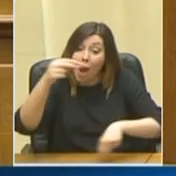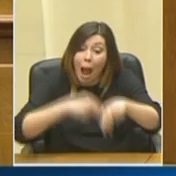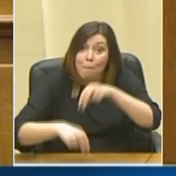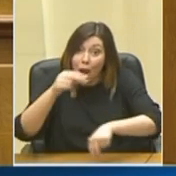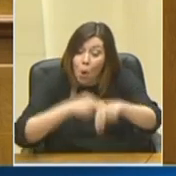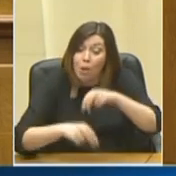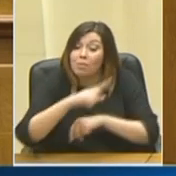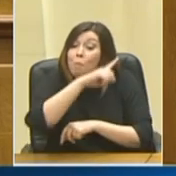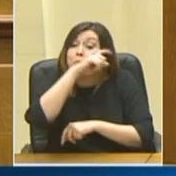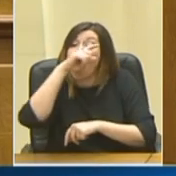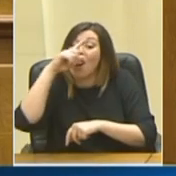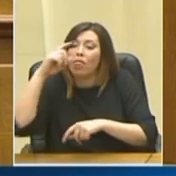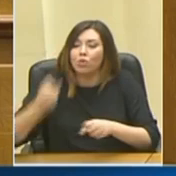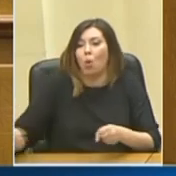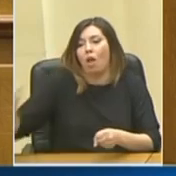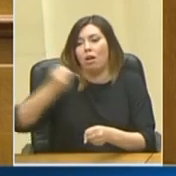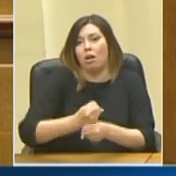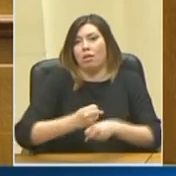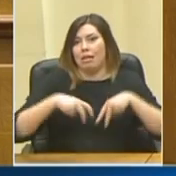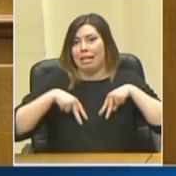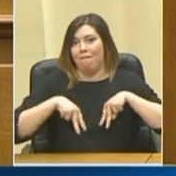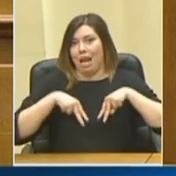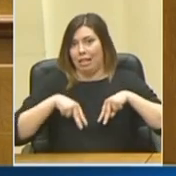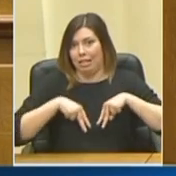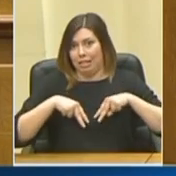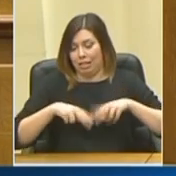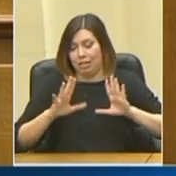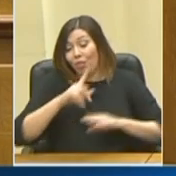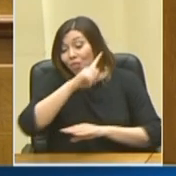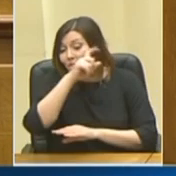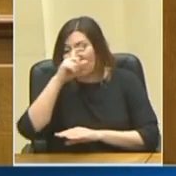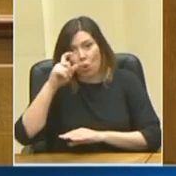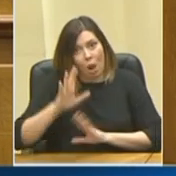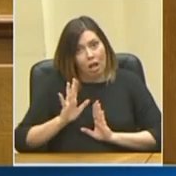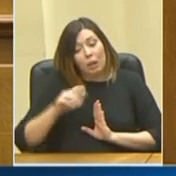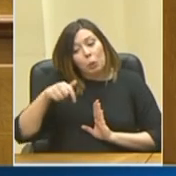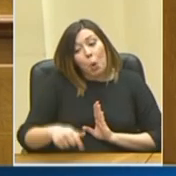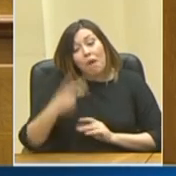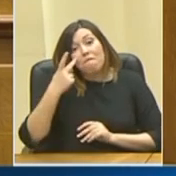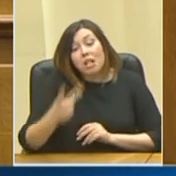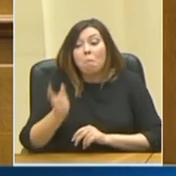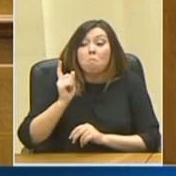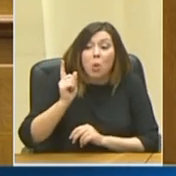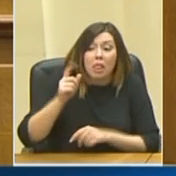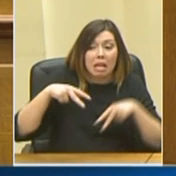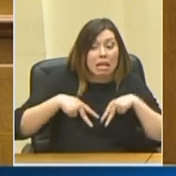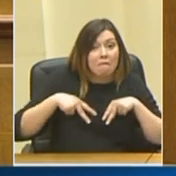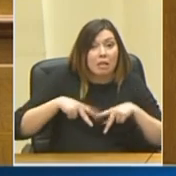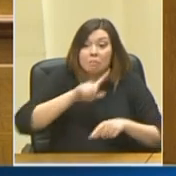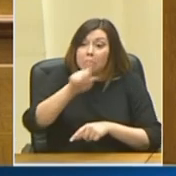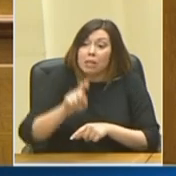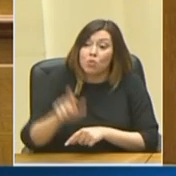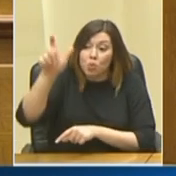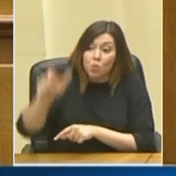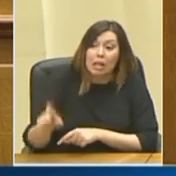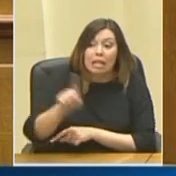Βουλή. Και η μόνη κυβέρνηση που μπορεί να σχηματιστεί, έτσι που δείχνουν τα πράγματα, είναι η κυβέρνηση του κυρίου Μητσοτάκη με την